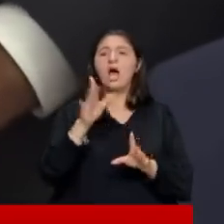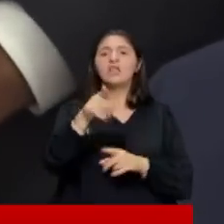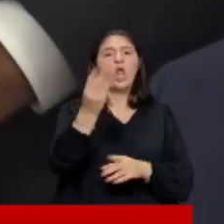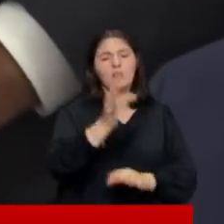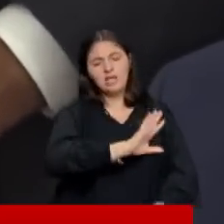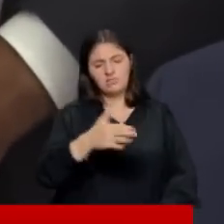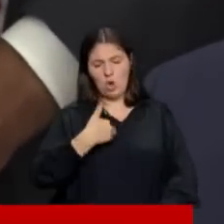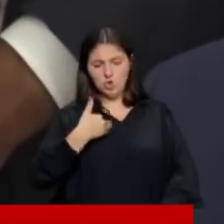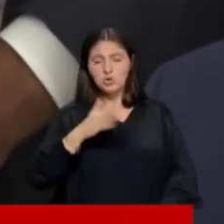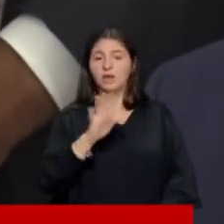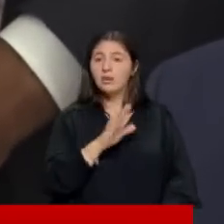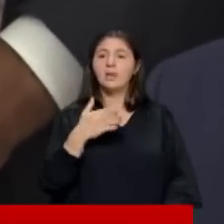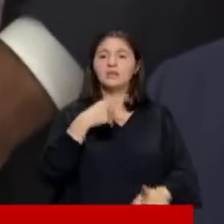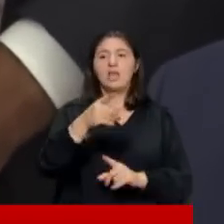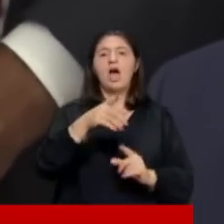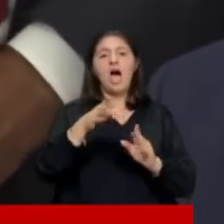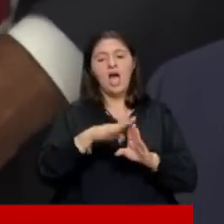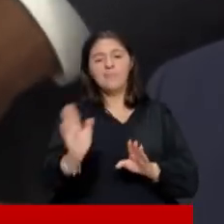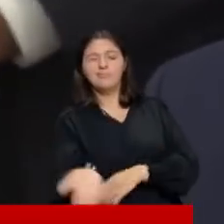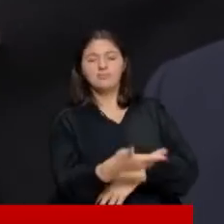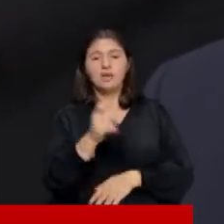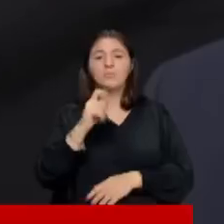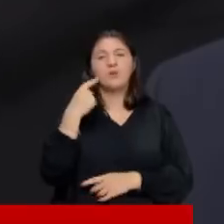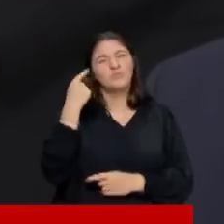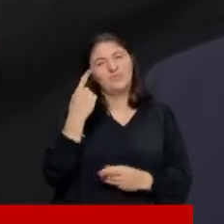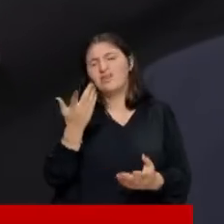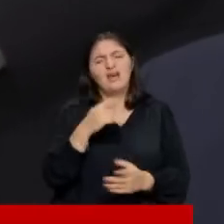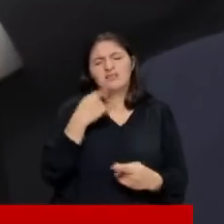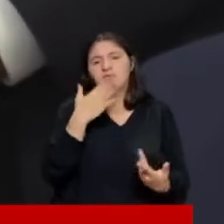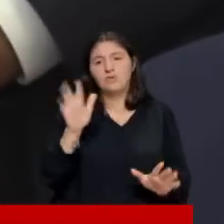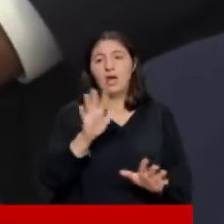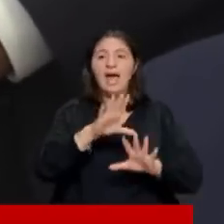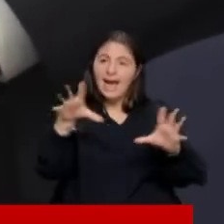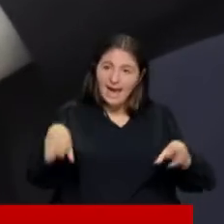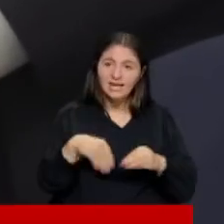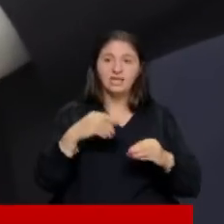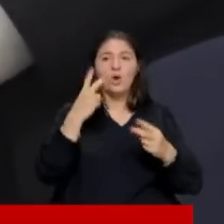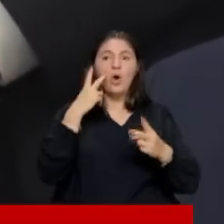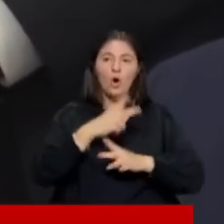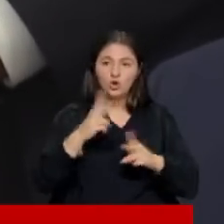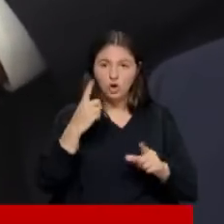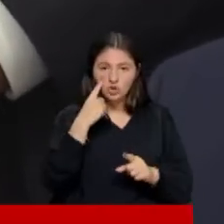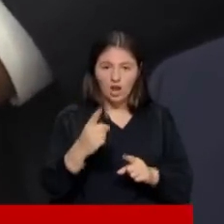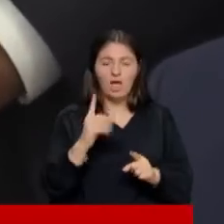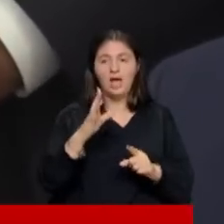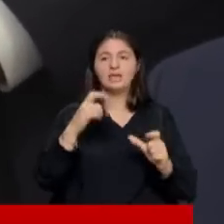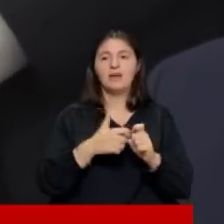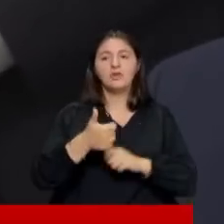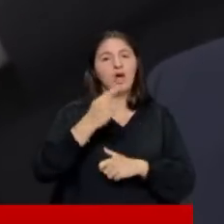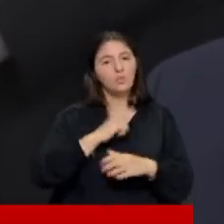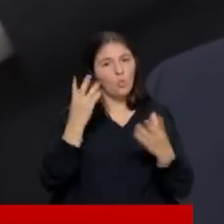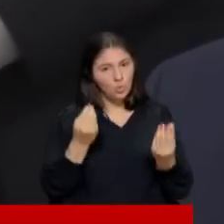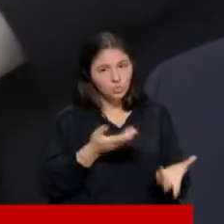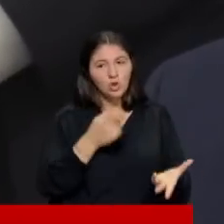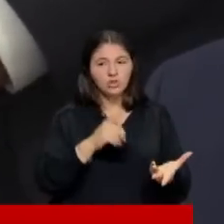sen olamazsın ben olurum O zaman ben senin ayağını kaydırırım böyle bir düşüncemiz Aslında yok Herkes özgürce genel başkanı adayı olur